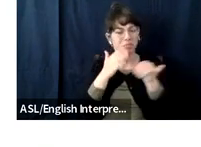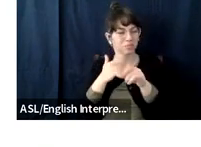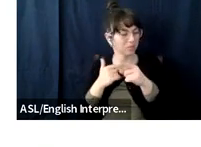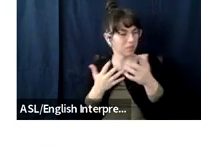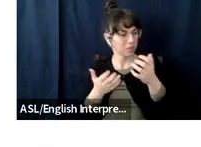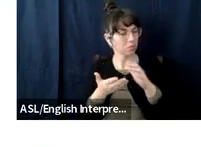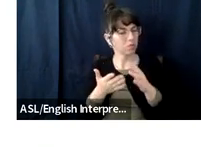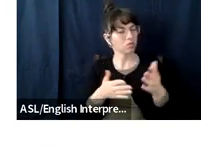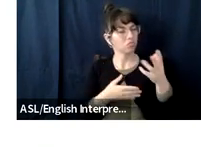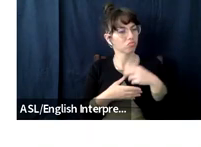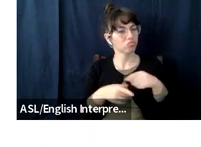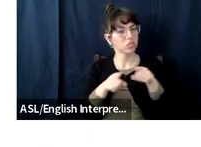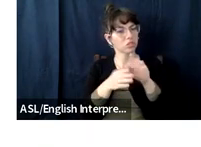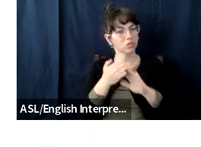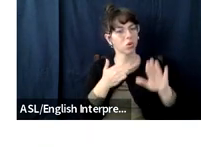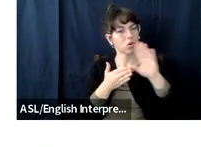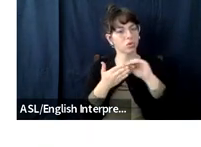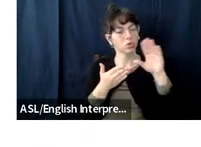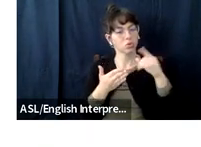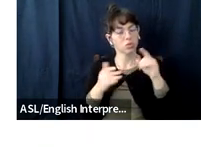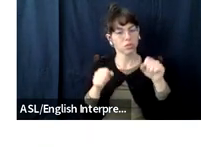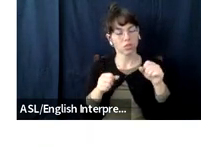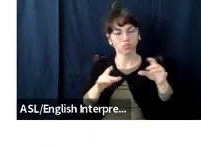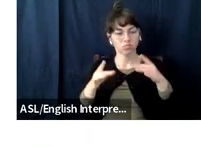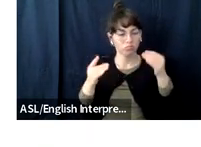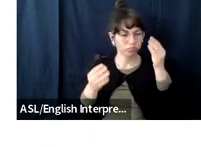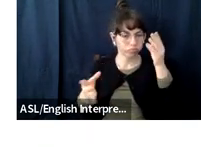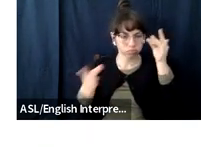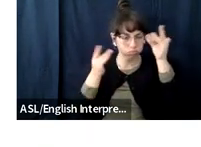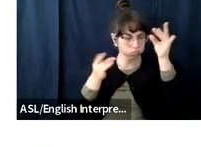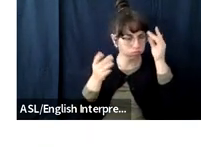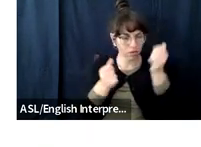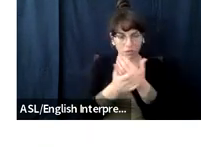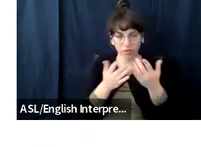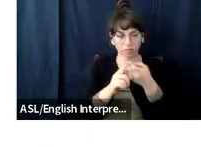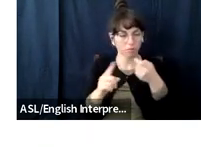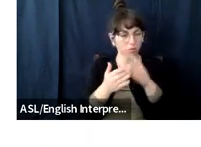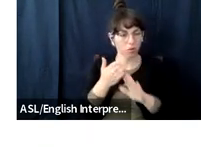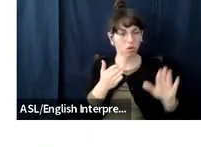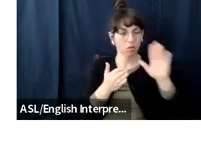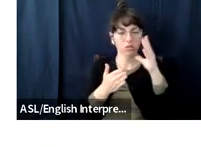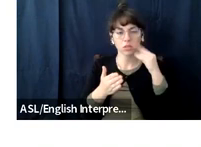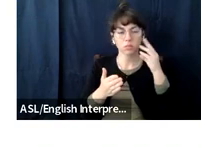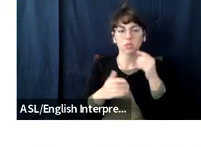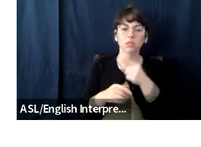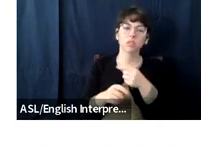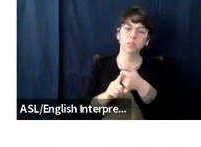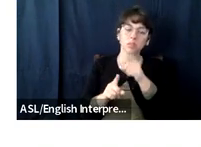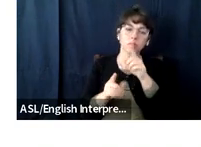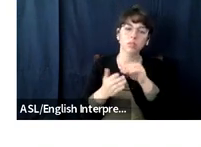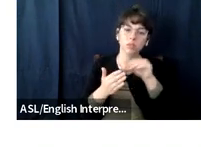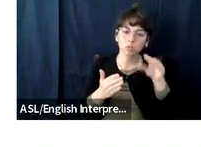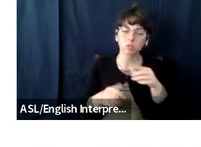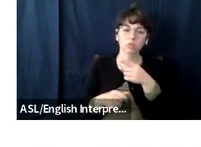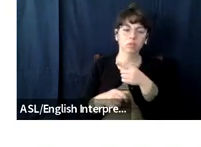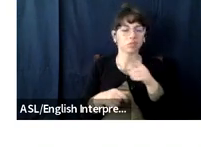student so that they can kind of gain everything that they can from the college experience. Be able to, you know, be able know, be a student, you know, ask appropriate